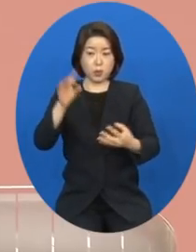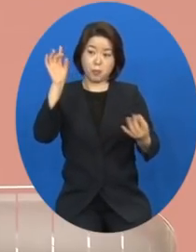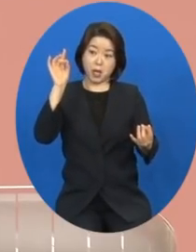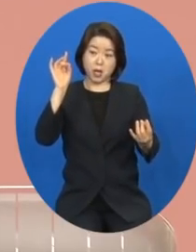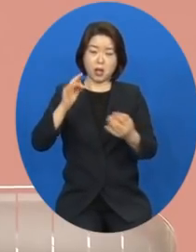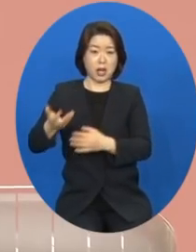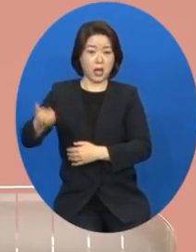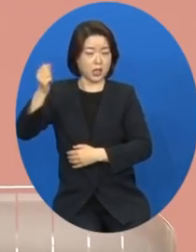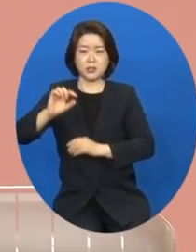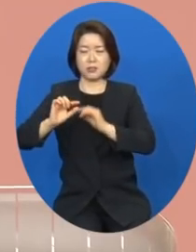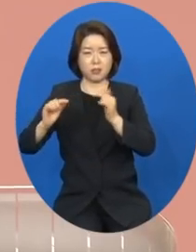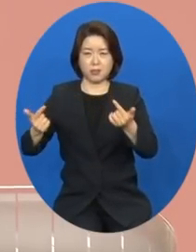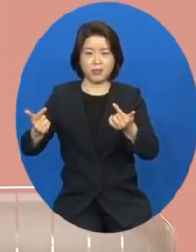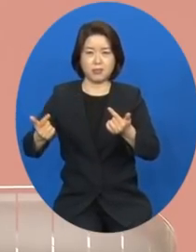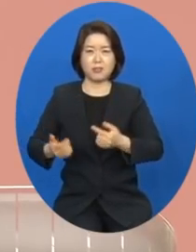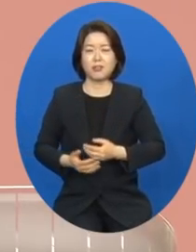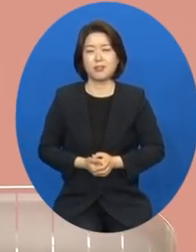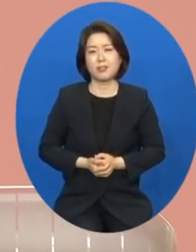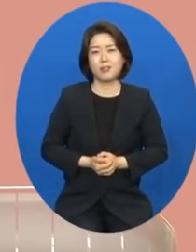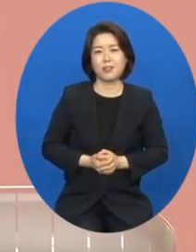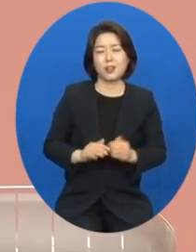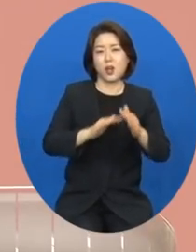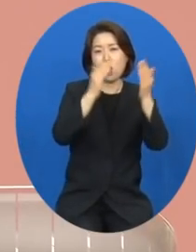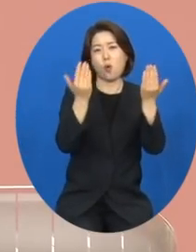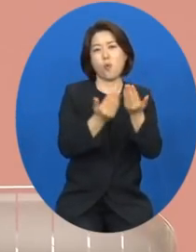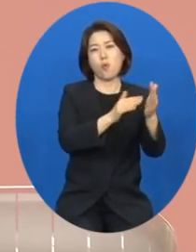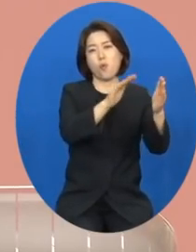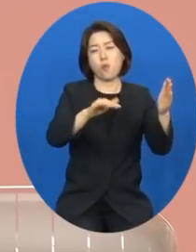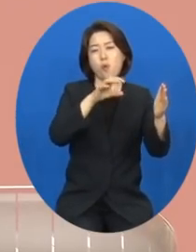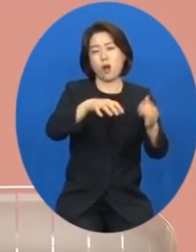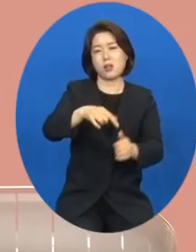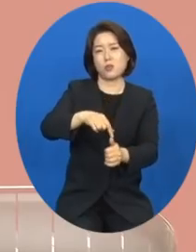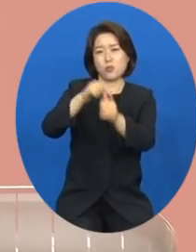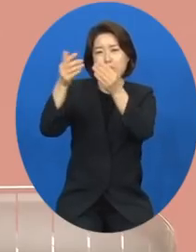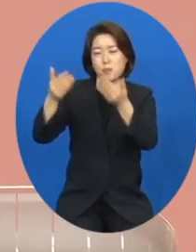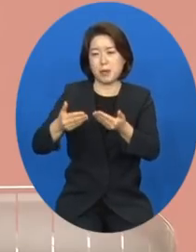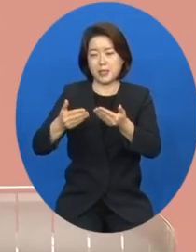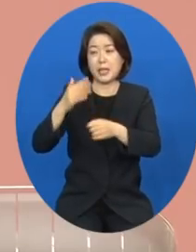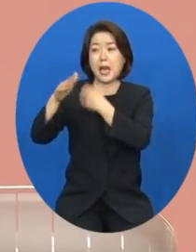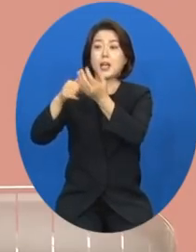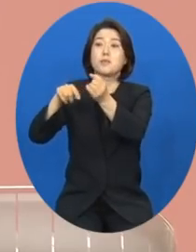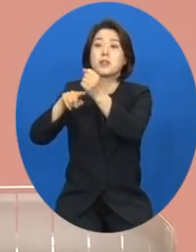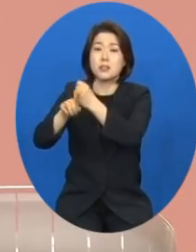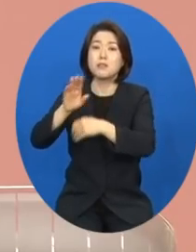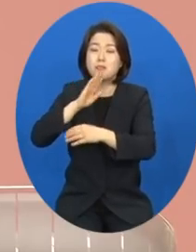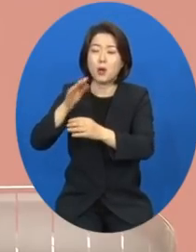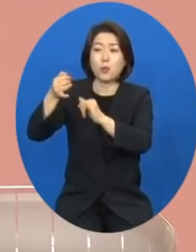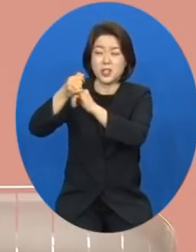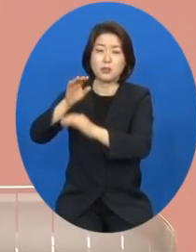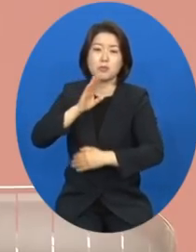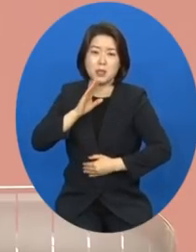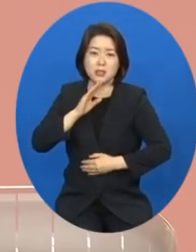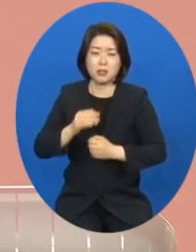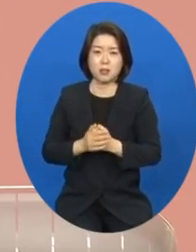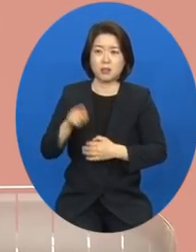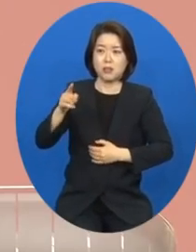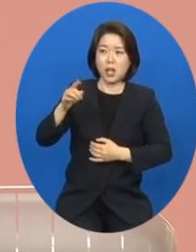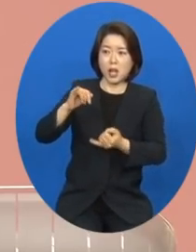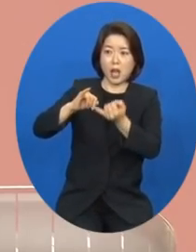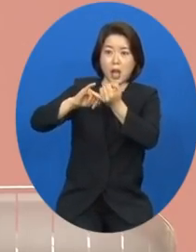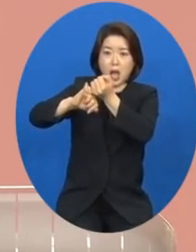아니다 라는 겁니다 옹 가정이 구원을 받는 것 하나님의 뜻이고 약속 이지만 그 약속을 놓칠 수도 있는